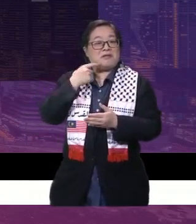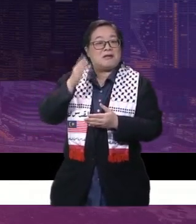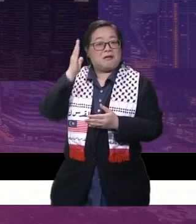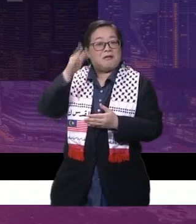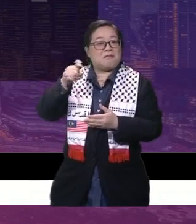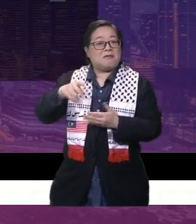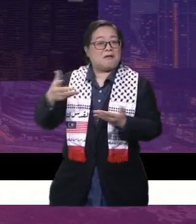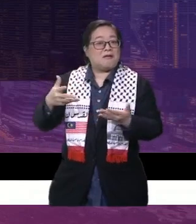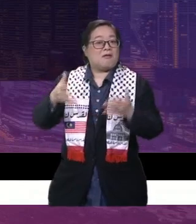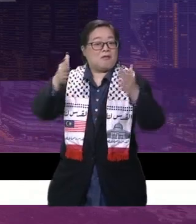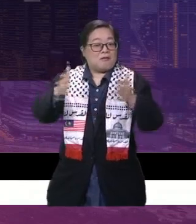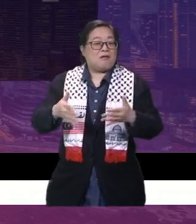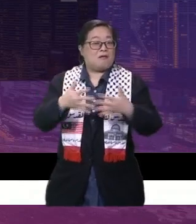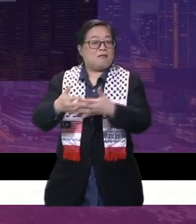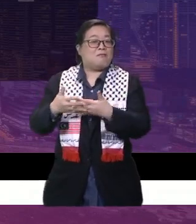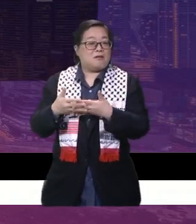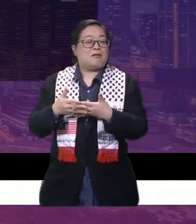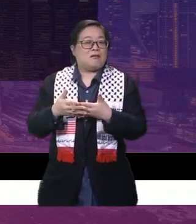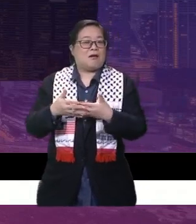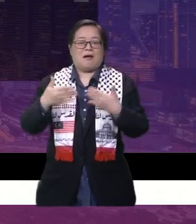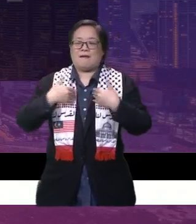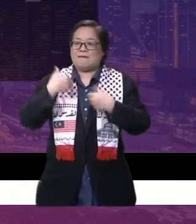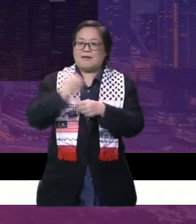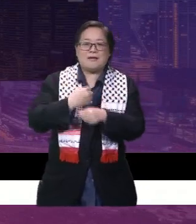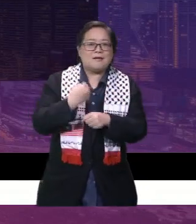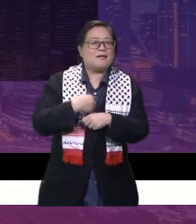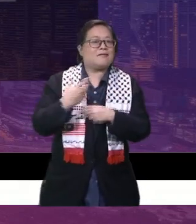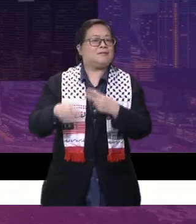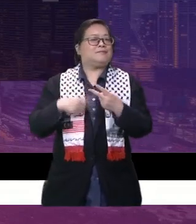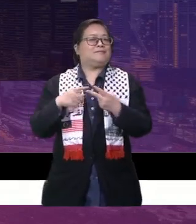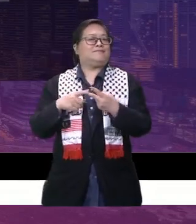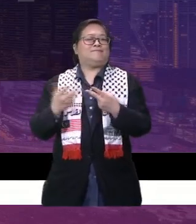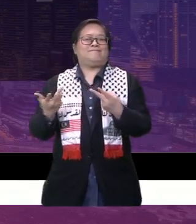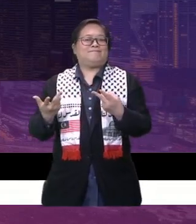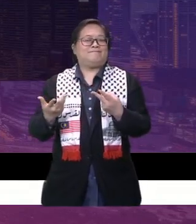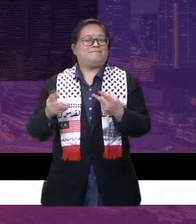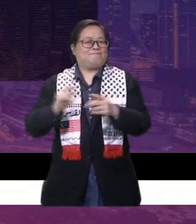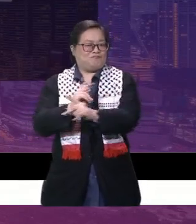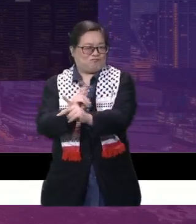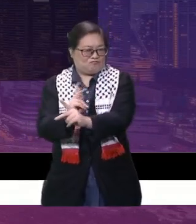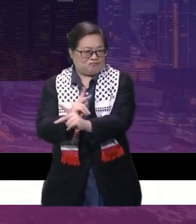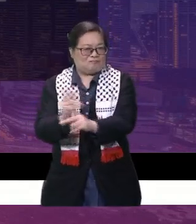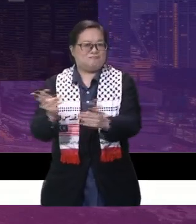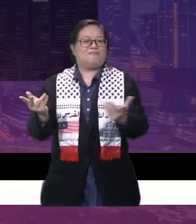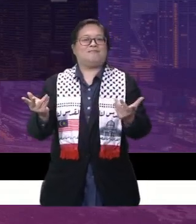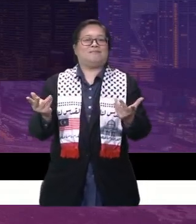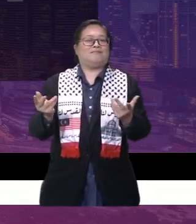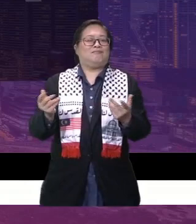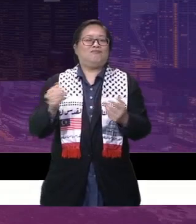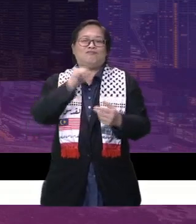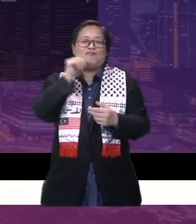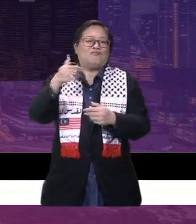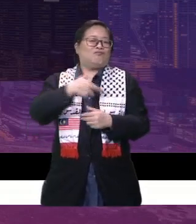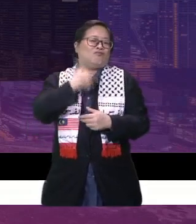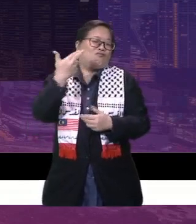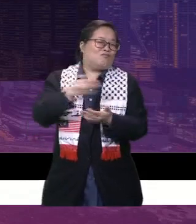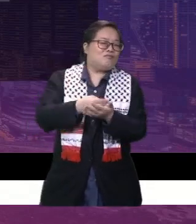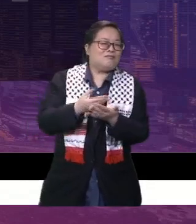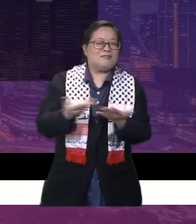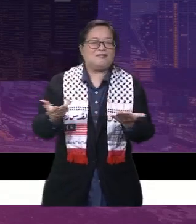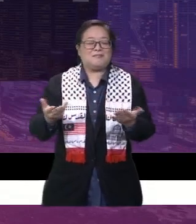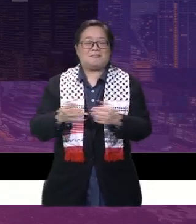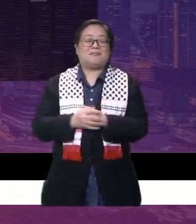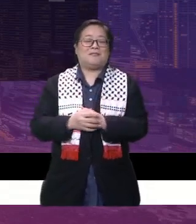pastikan orang Amerika ada kerja dan juga dijaga dan tidak dibazirkan